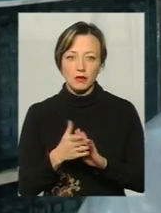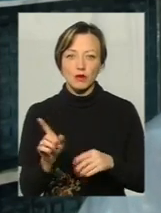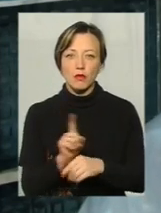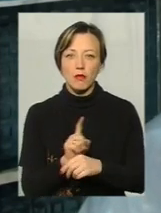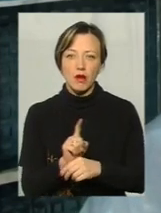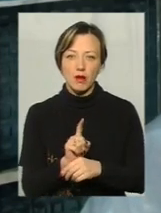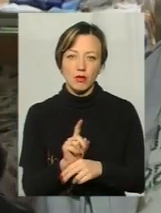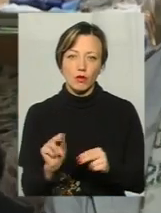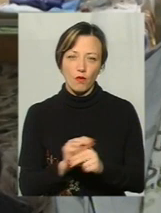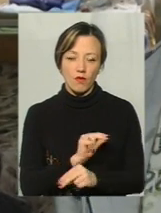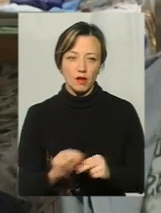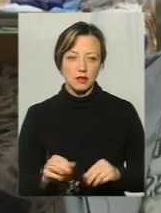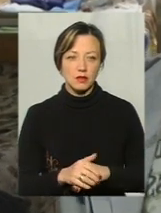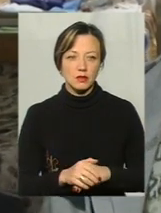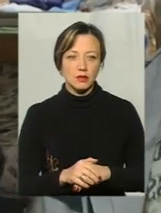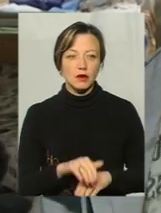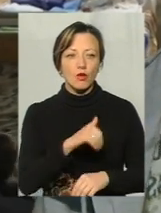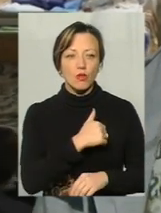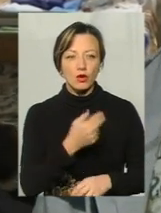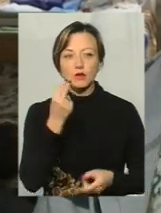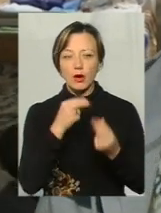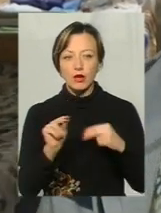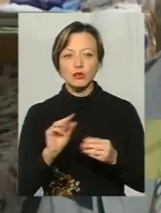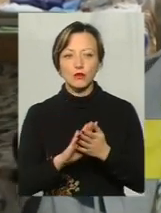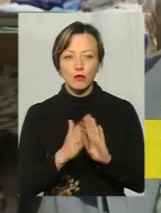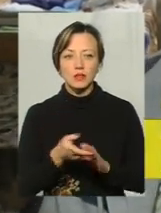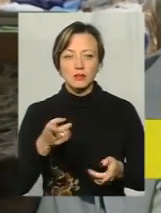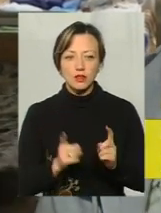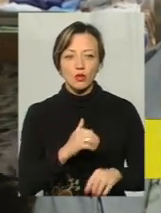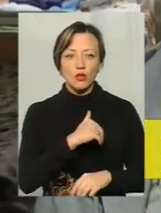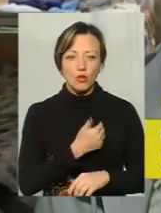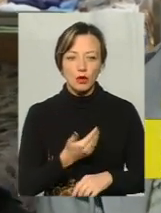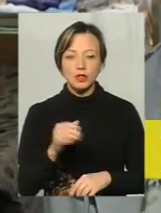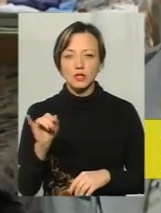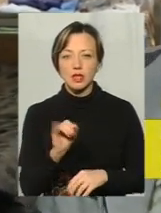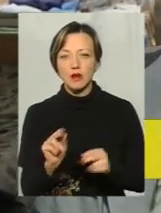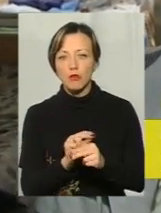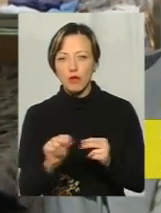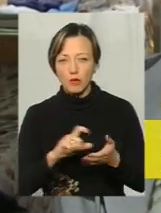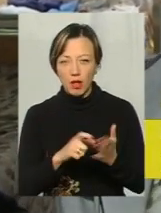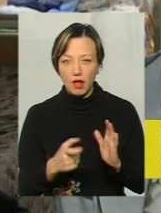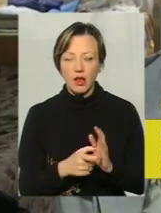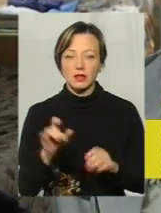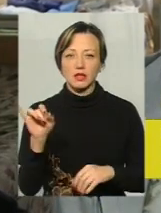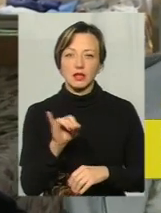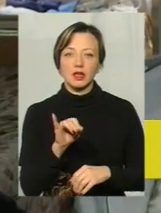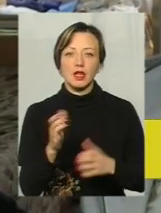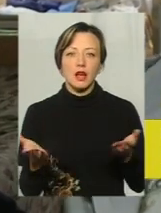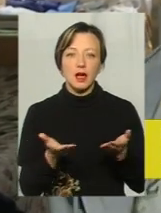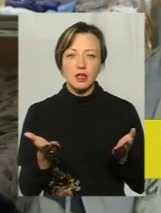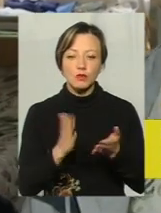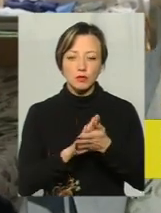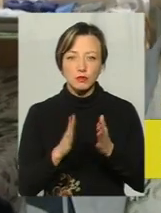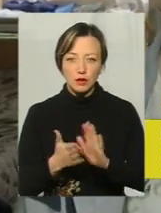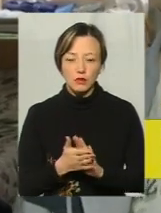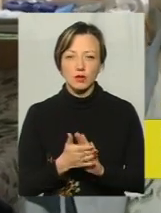нормально лікуватися. Хочеться якісь покращити умови, звісно, хочеться. І якийсь ремонт в палатах, і якусь